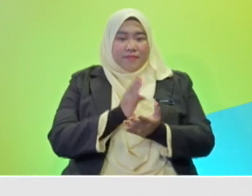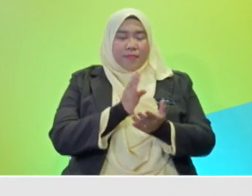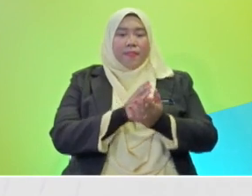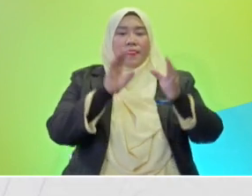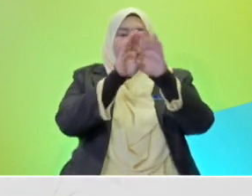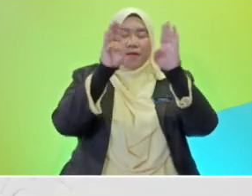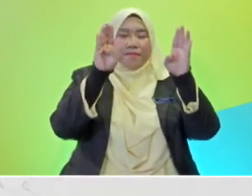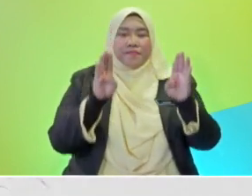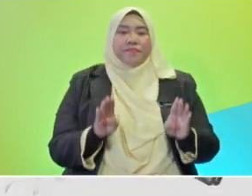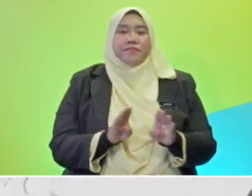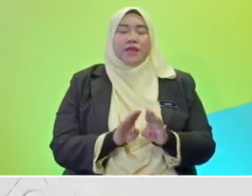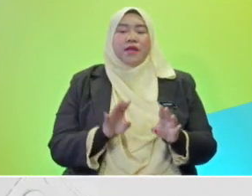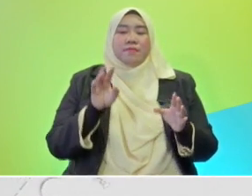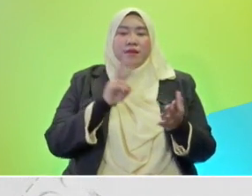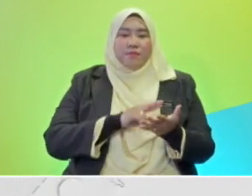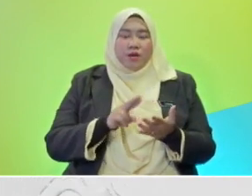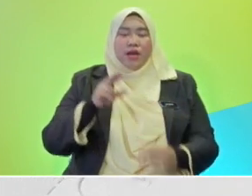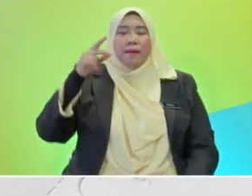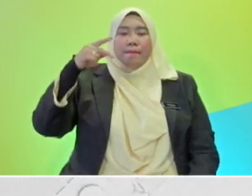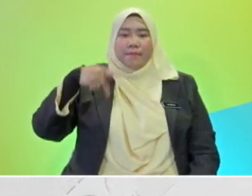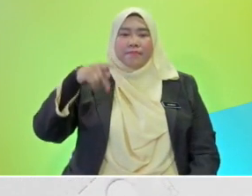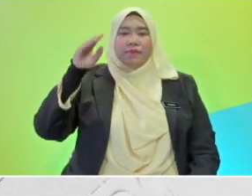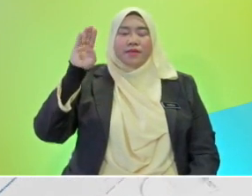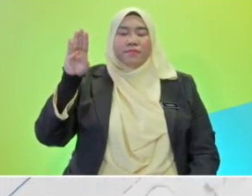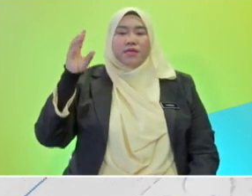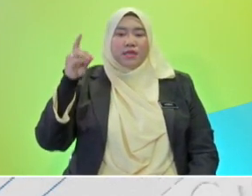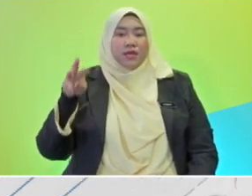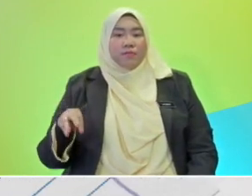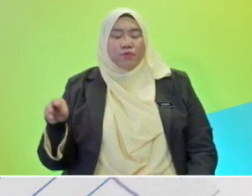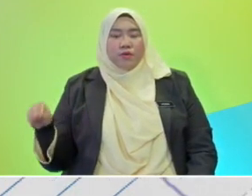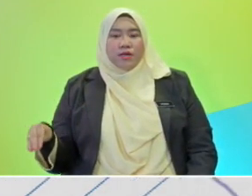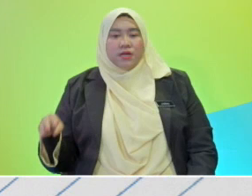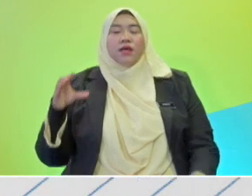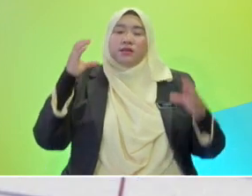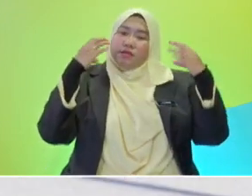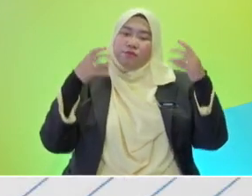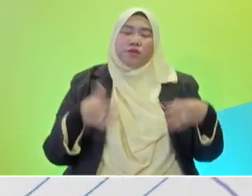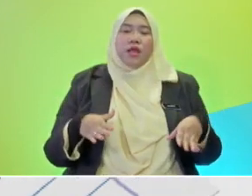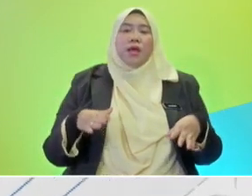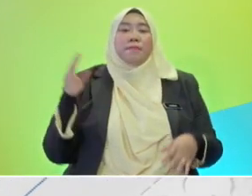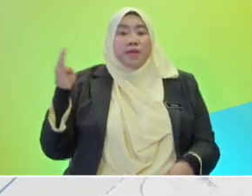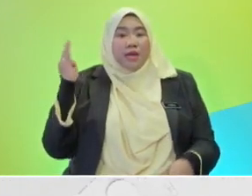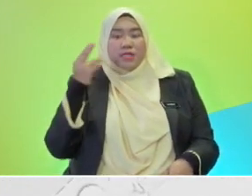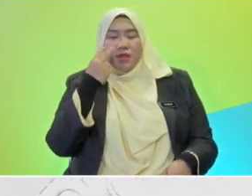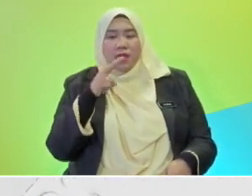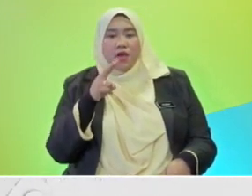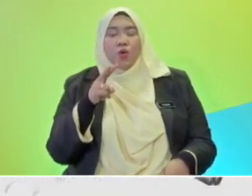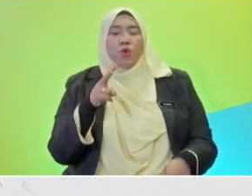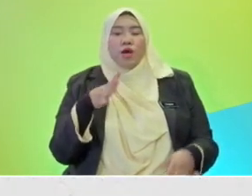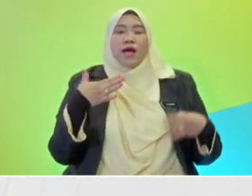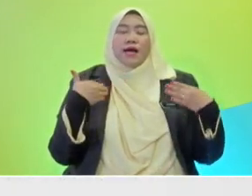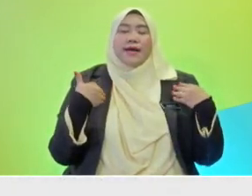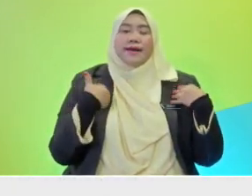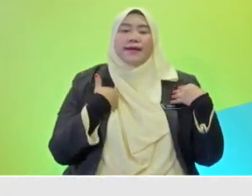template laporan PBD laporan murid Oke kalian sudah tengok sebenarnya tempe ini di mana kita nampak